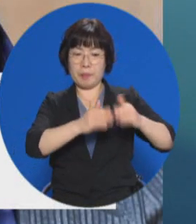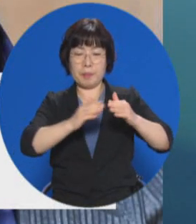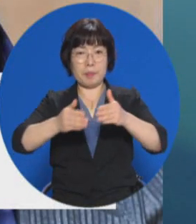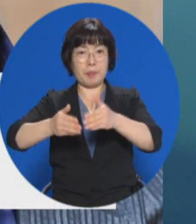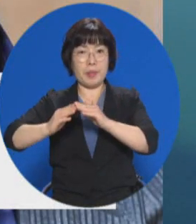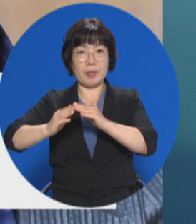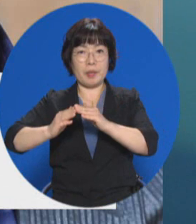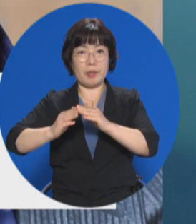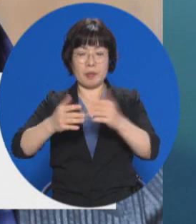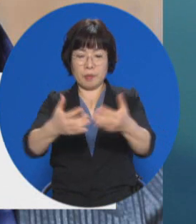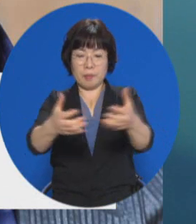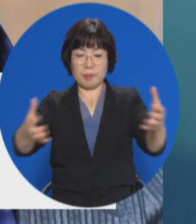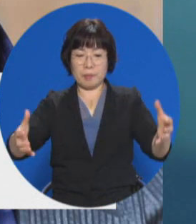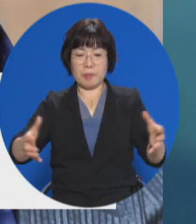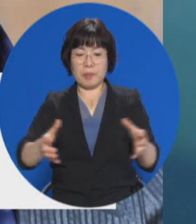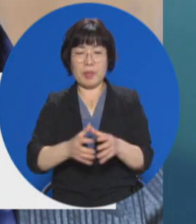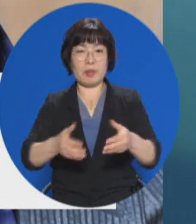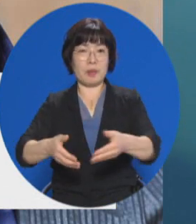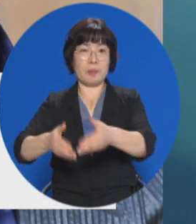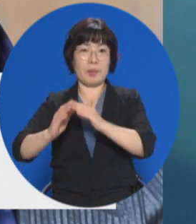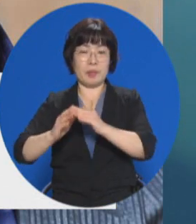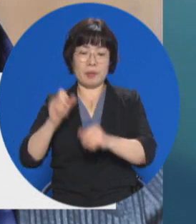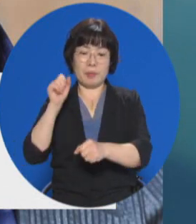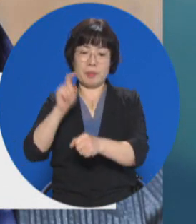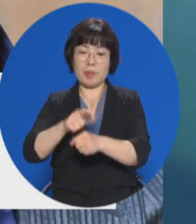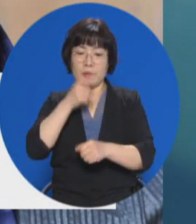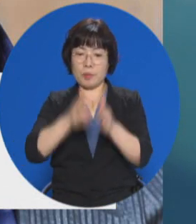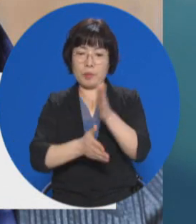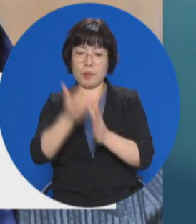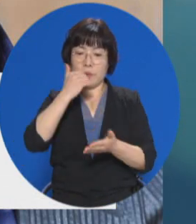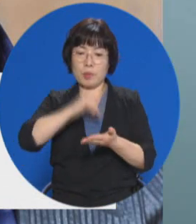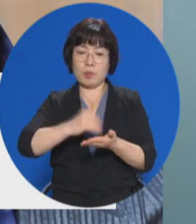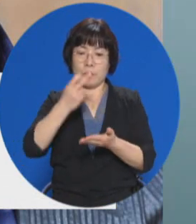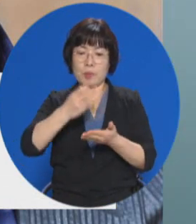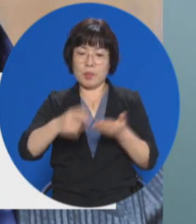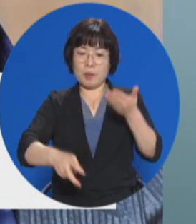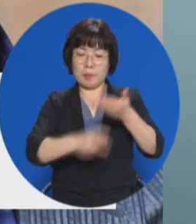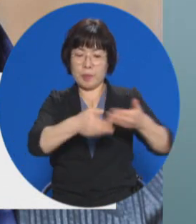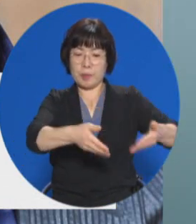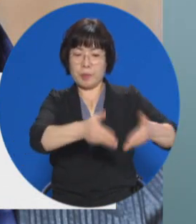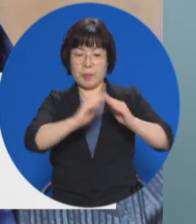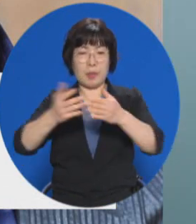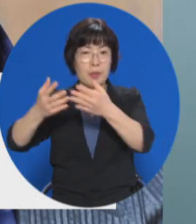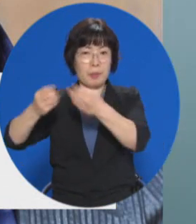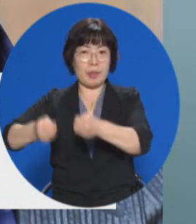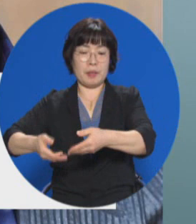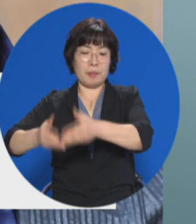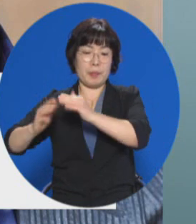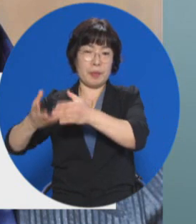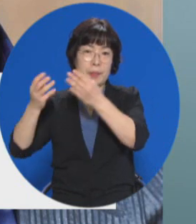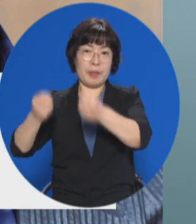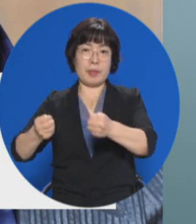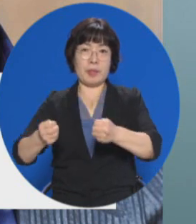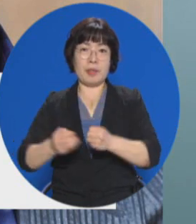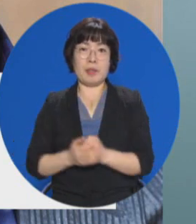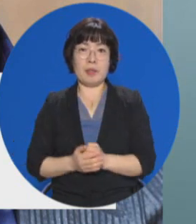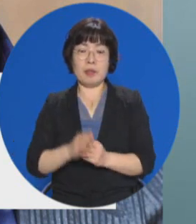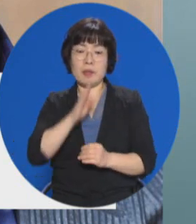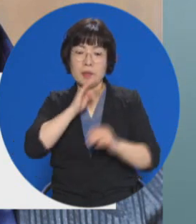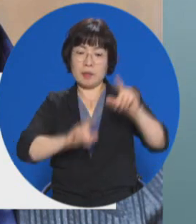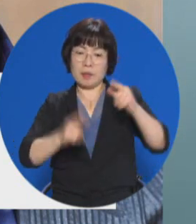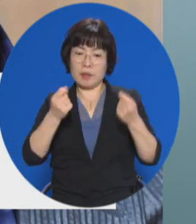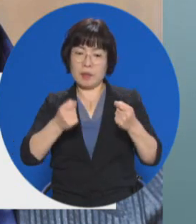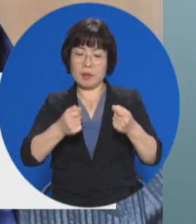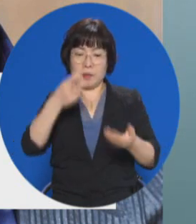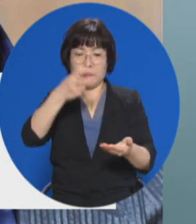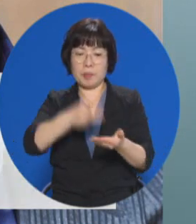건물들로 난립하고 있기 때문에 이미 여수시 돌산도가 난개발이 되어지고 있다는 현실은 그 제도가